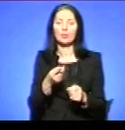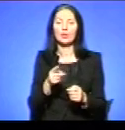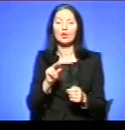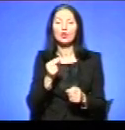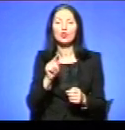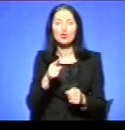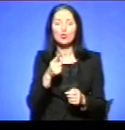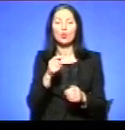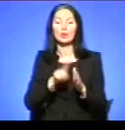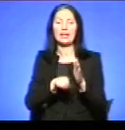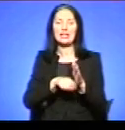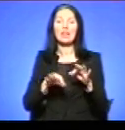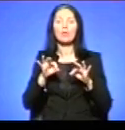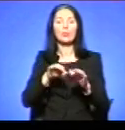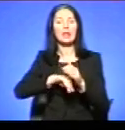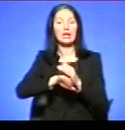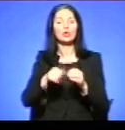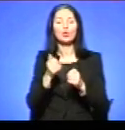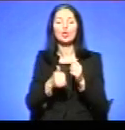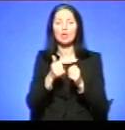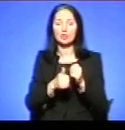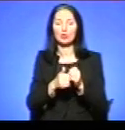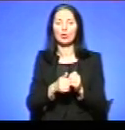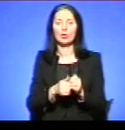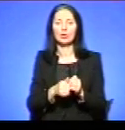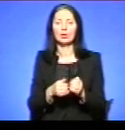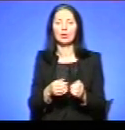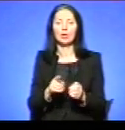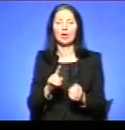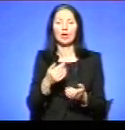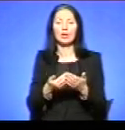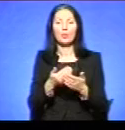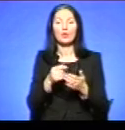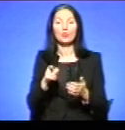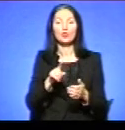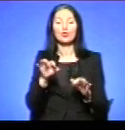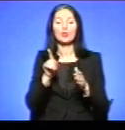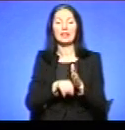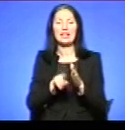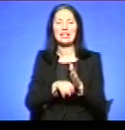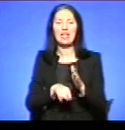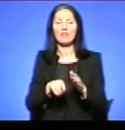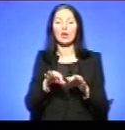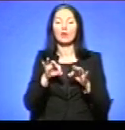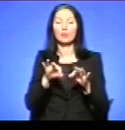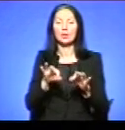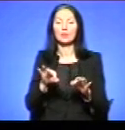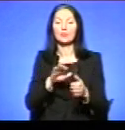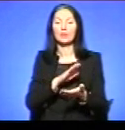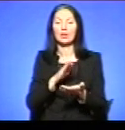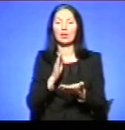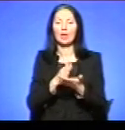дешевші крадуть частіше? Ну, напевно, що дешевші автомобілі в собою не